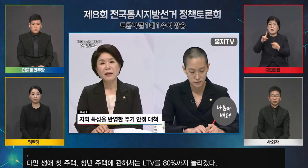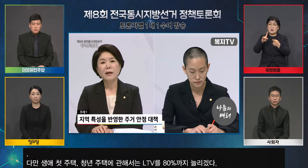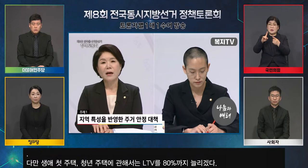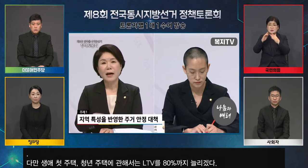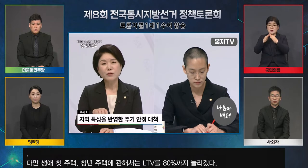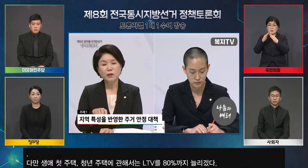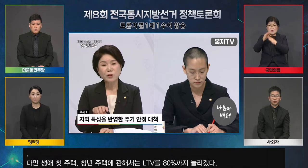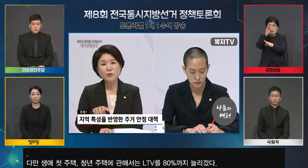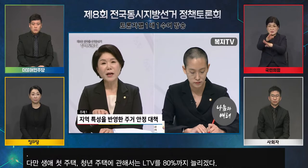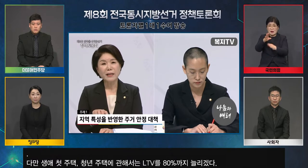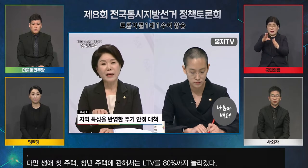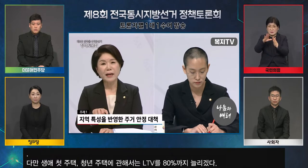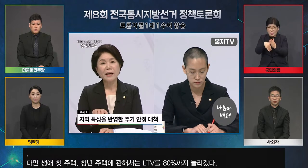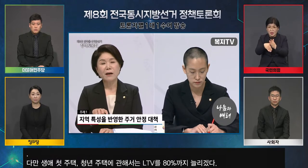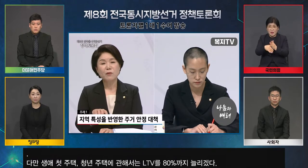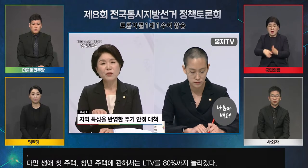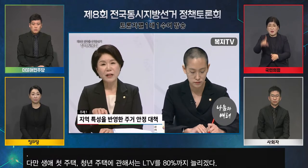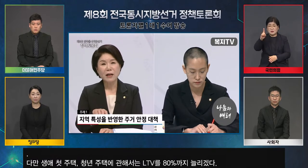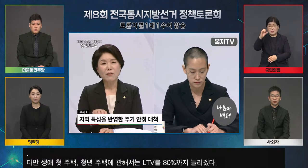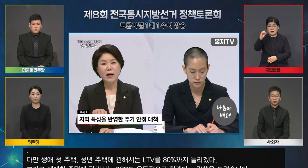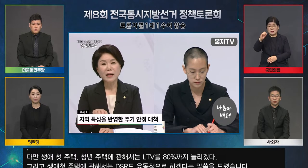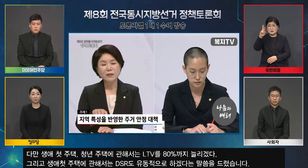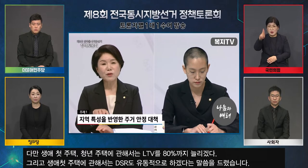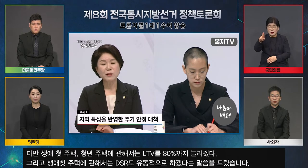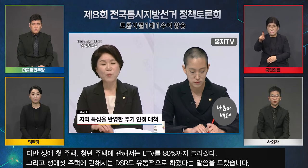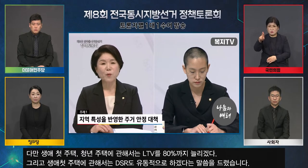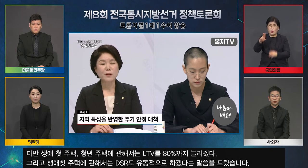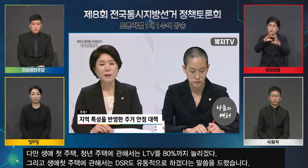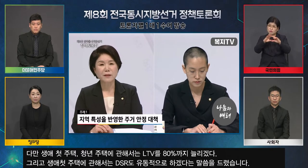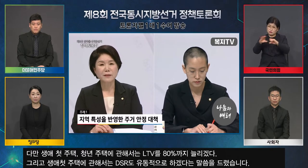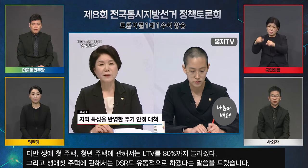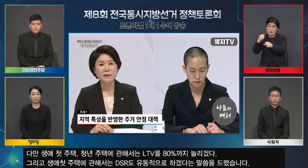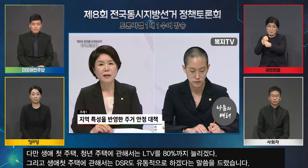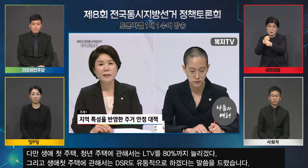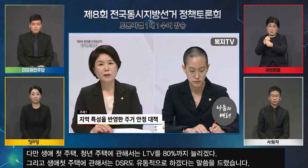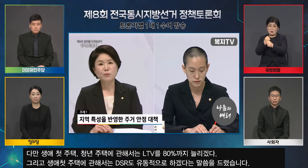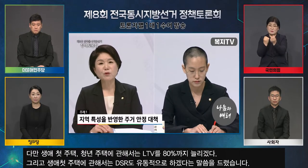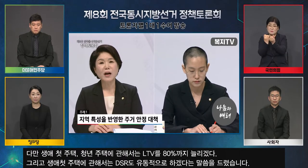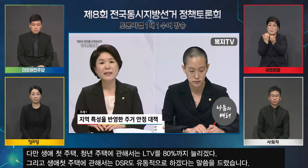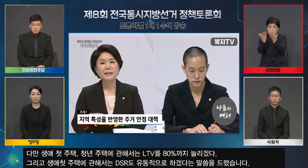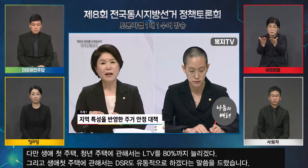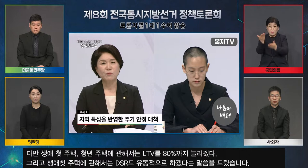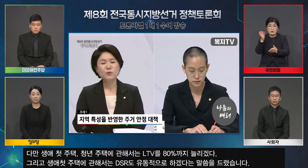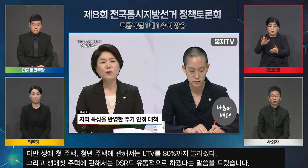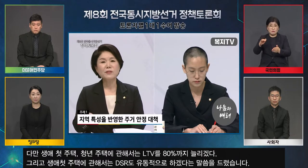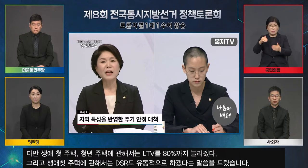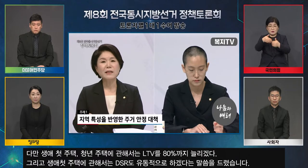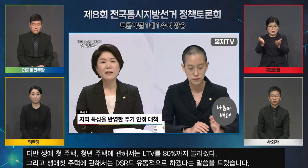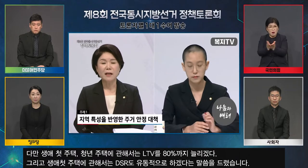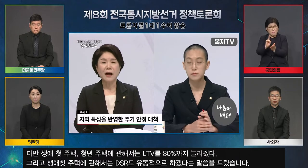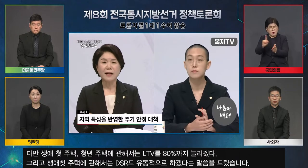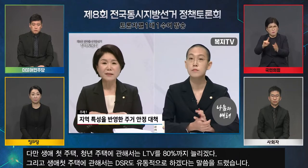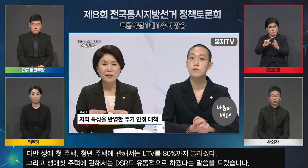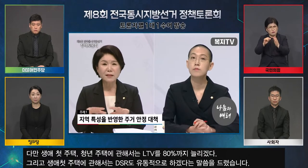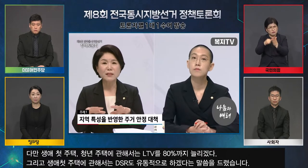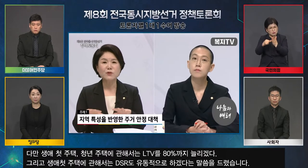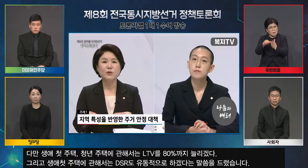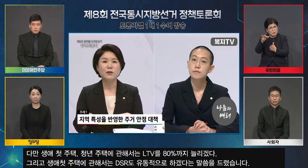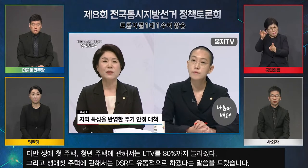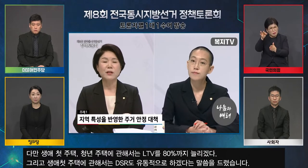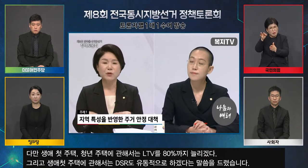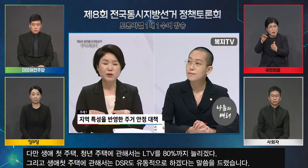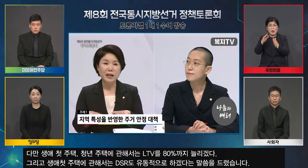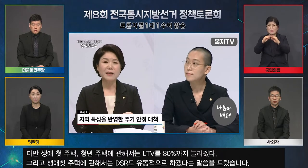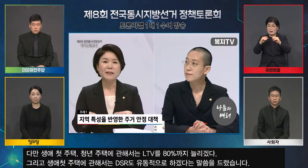저희들이 아주 신중하게 우리 당과 인수위에서 보고 있는 것은 물가 인상, 부동산 안정